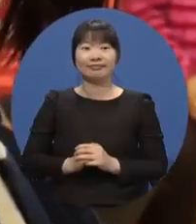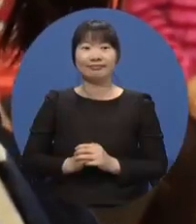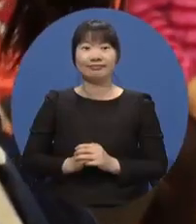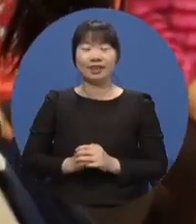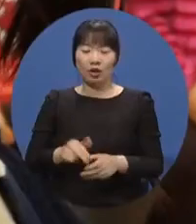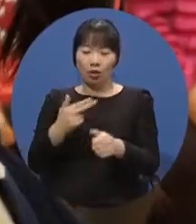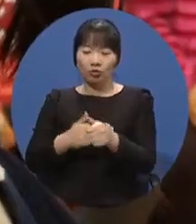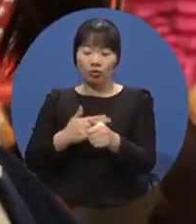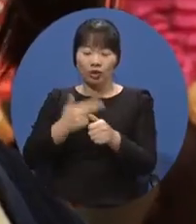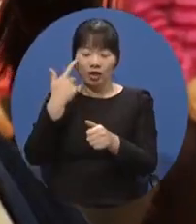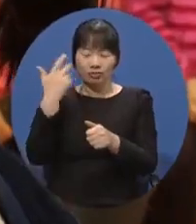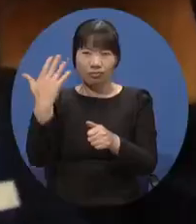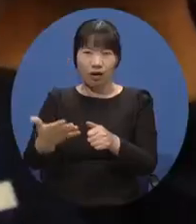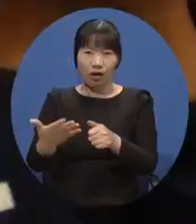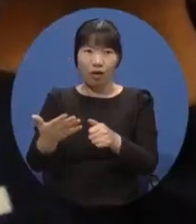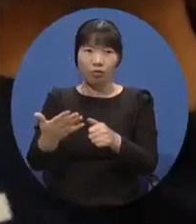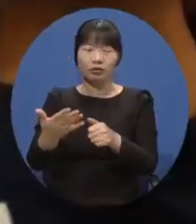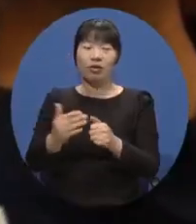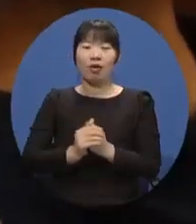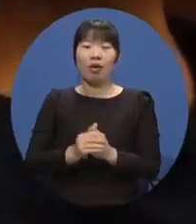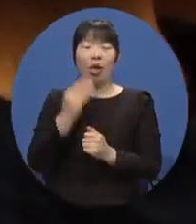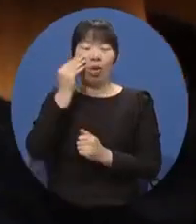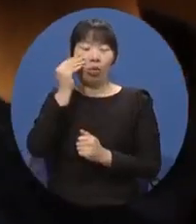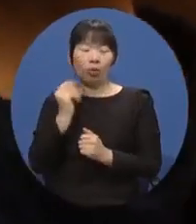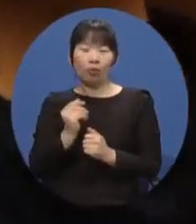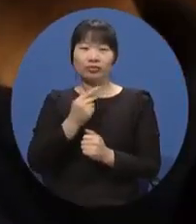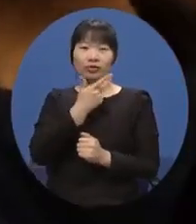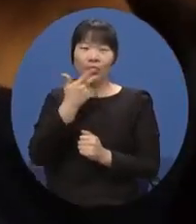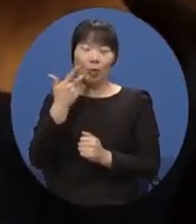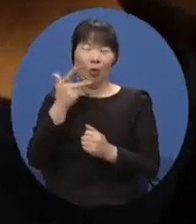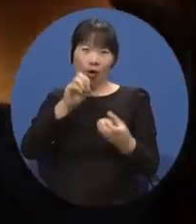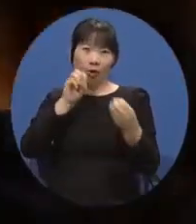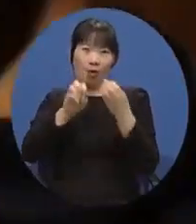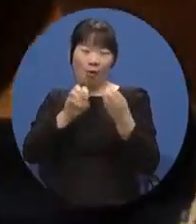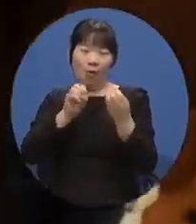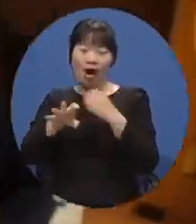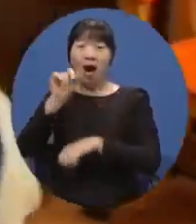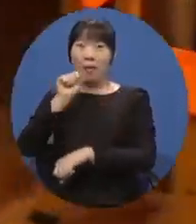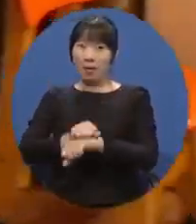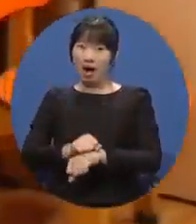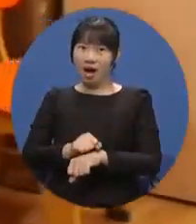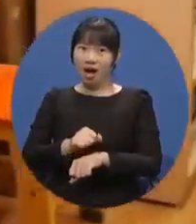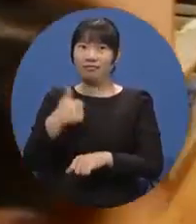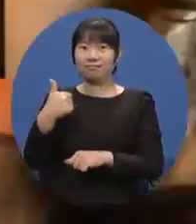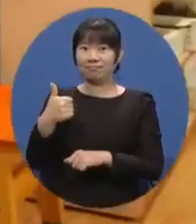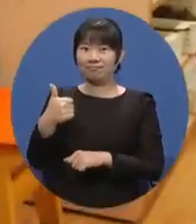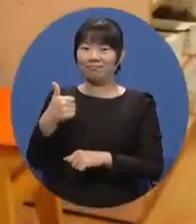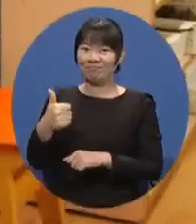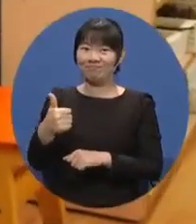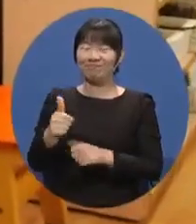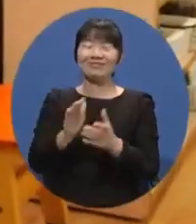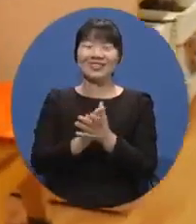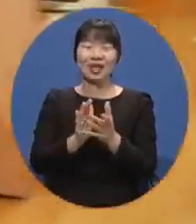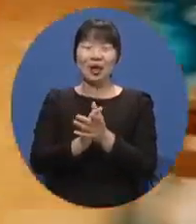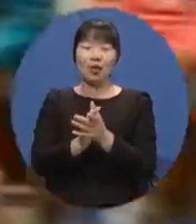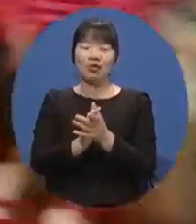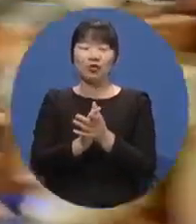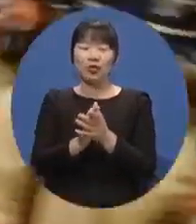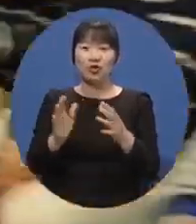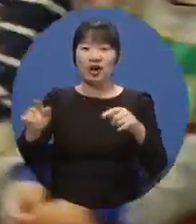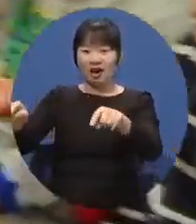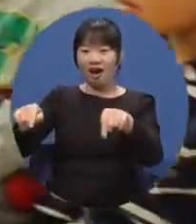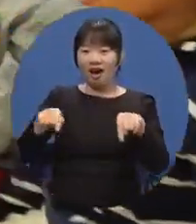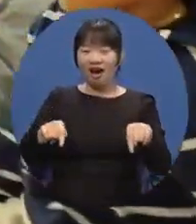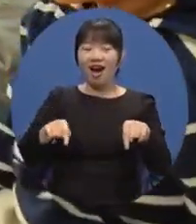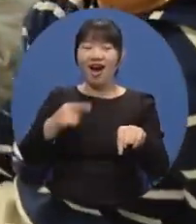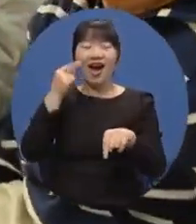Surprise. 선생님의 질문에 거침없이 영어로 척척 대답합니다. 그러다 보니 친구들 사이에서도